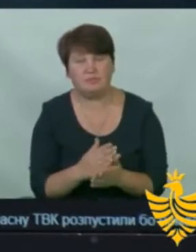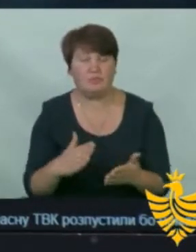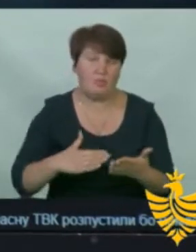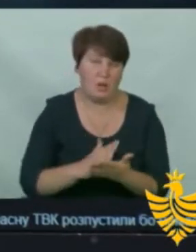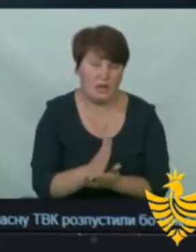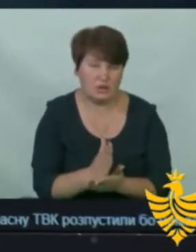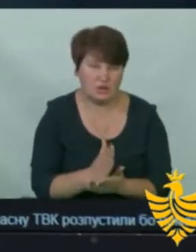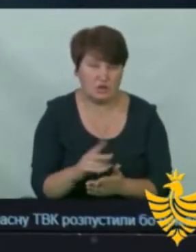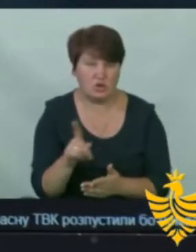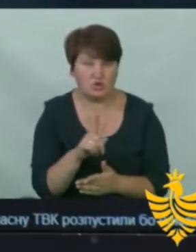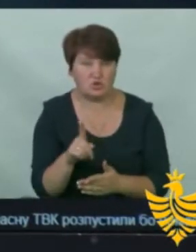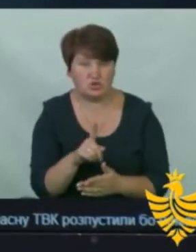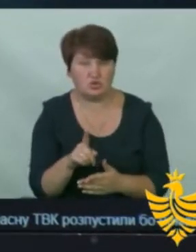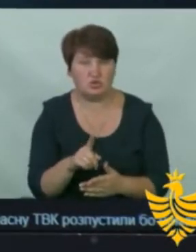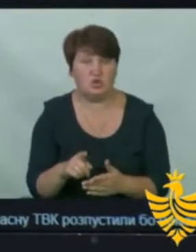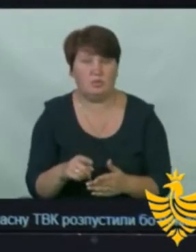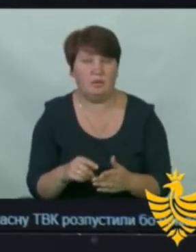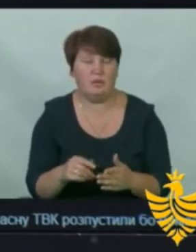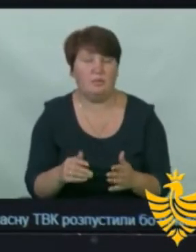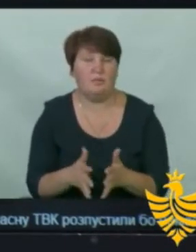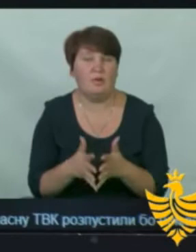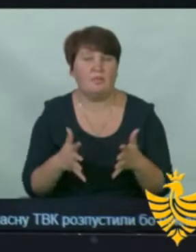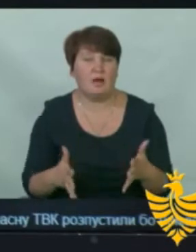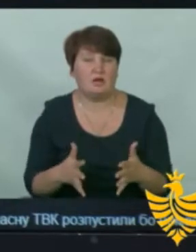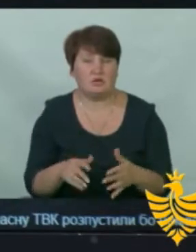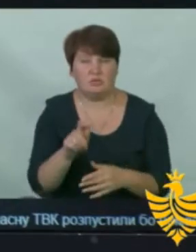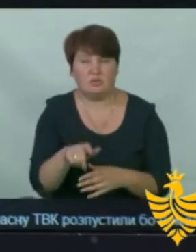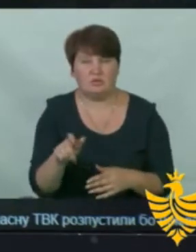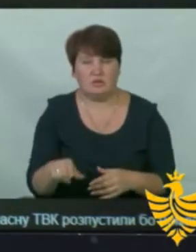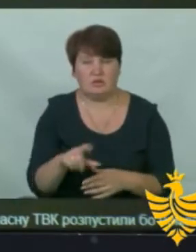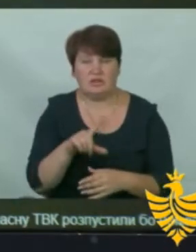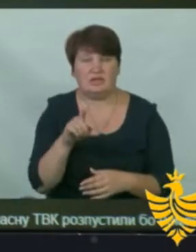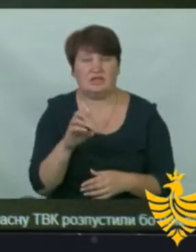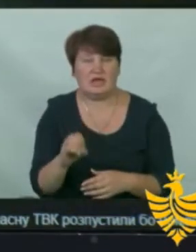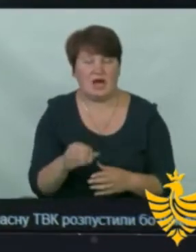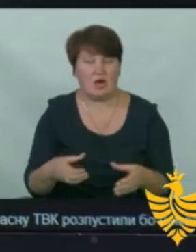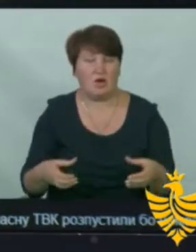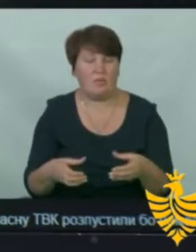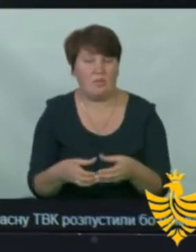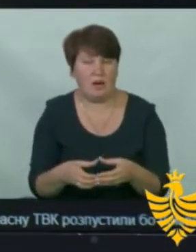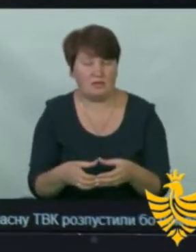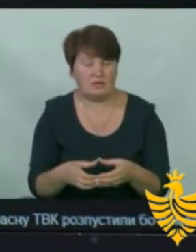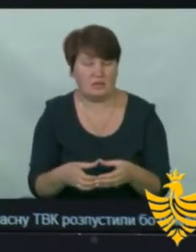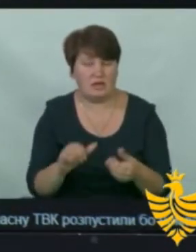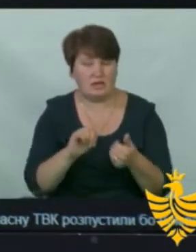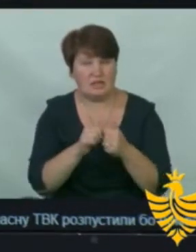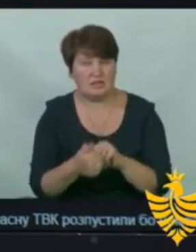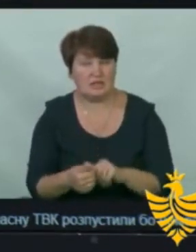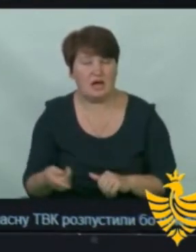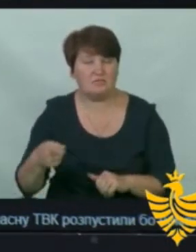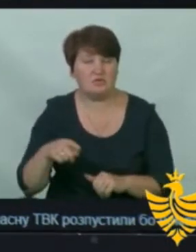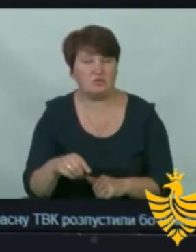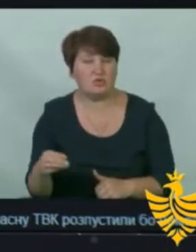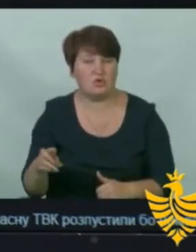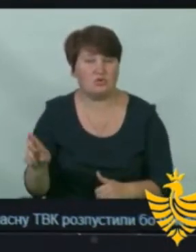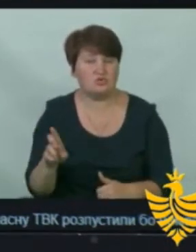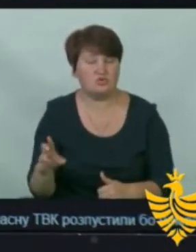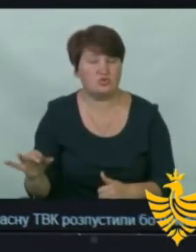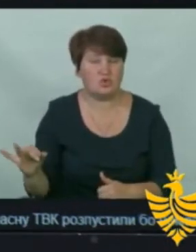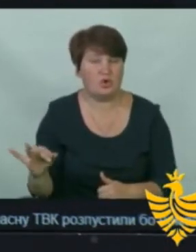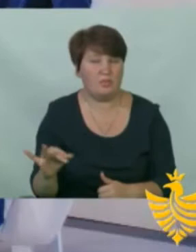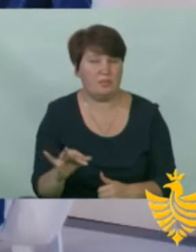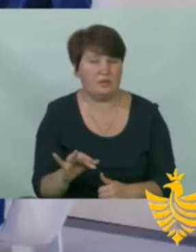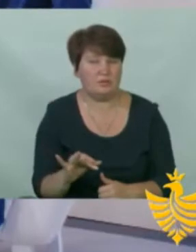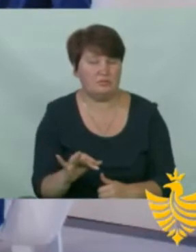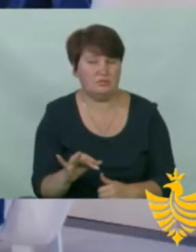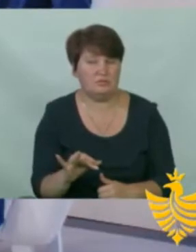політична, для того, щоб мобілізувати по максимуму виборців за команди, замість того, щоб просто робити свою роботу і таким чином отримати підтримку в суспільстві.